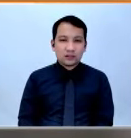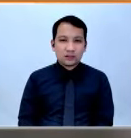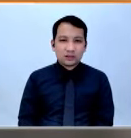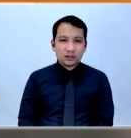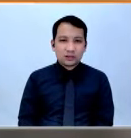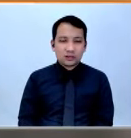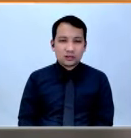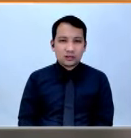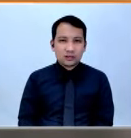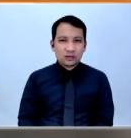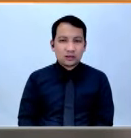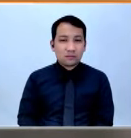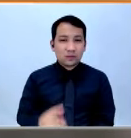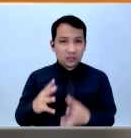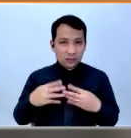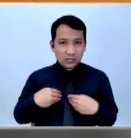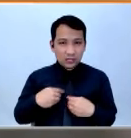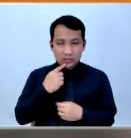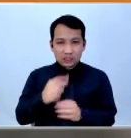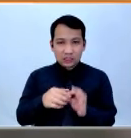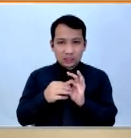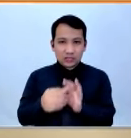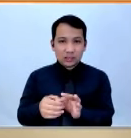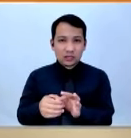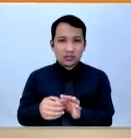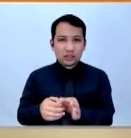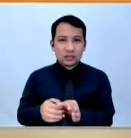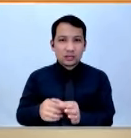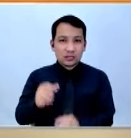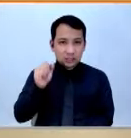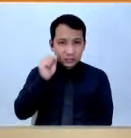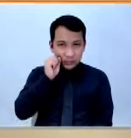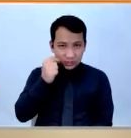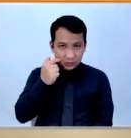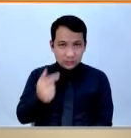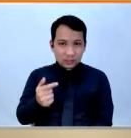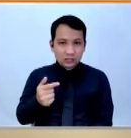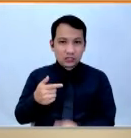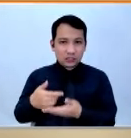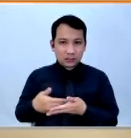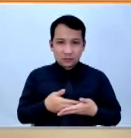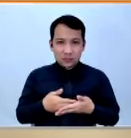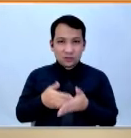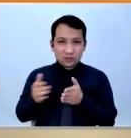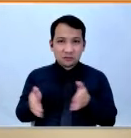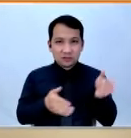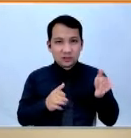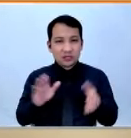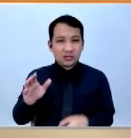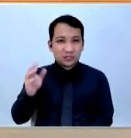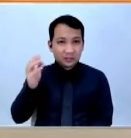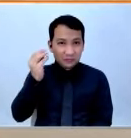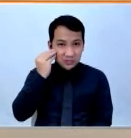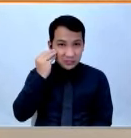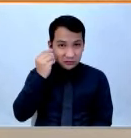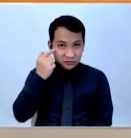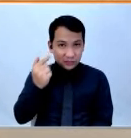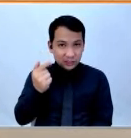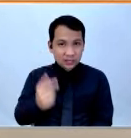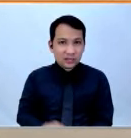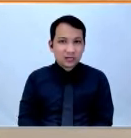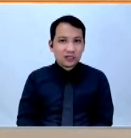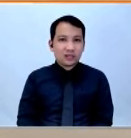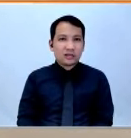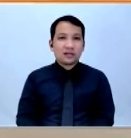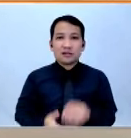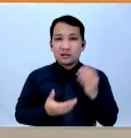May inami naman si pop star royalty Sara Geronimo tungkol sa baby plants nila ni Mateo Goricelli. Sa latest vlog